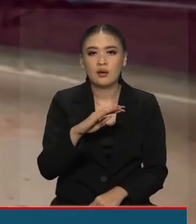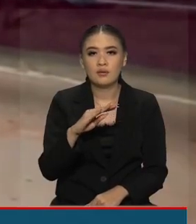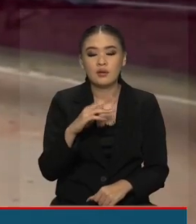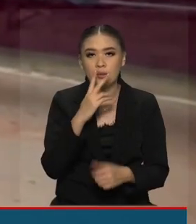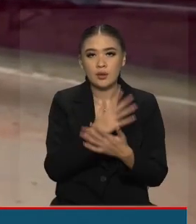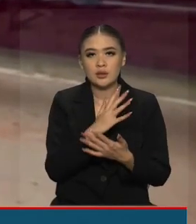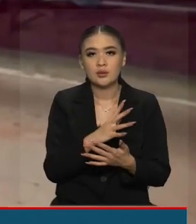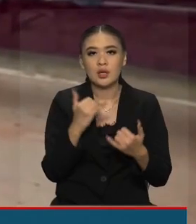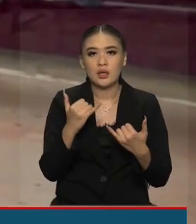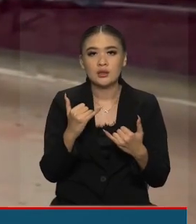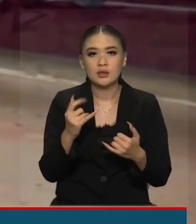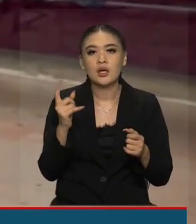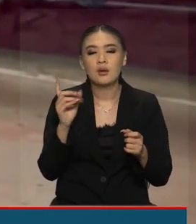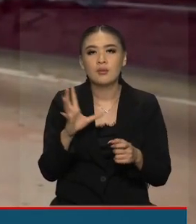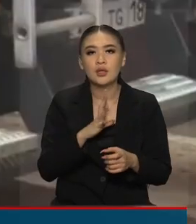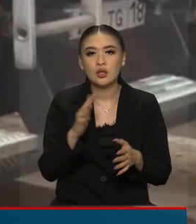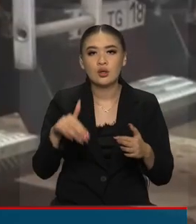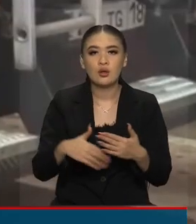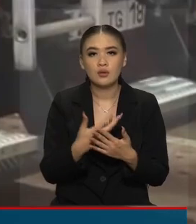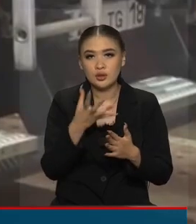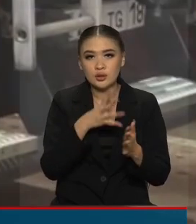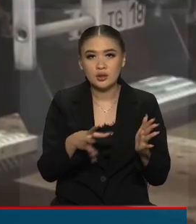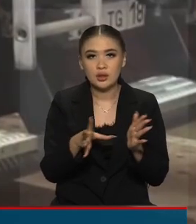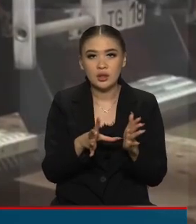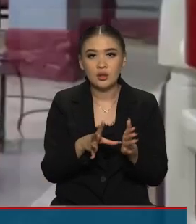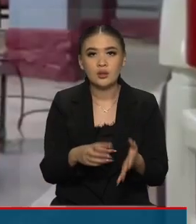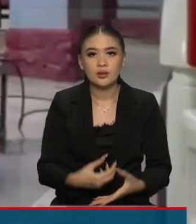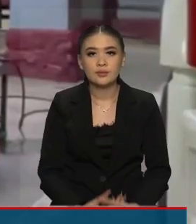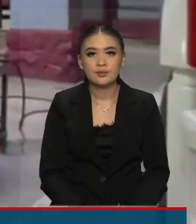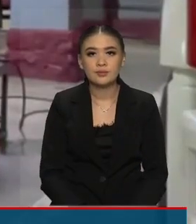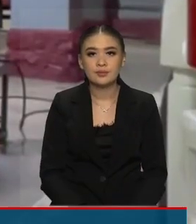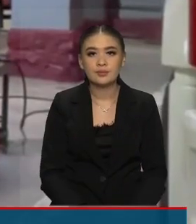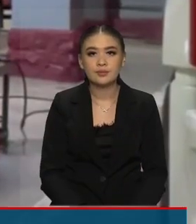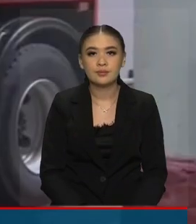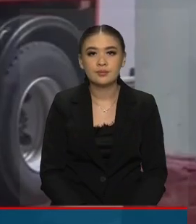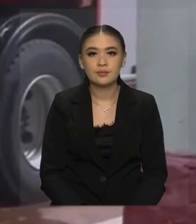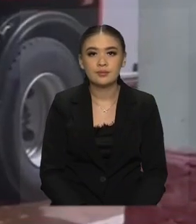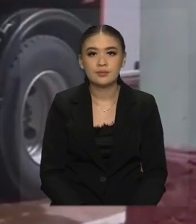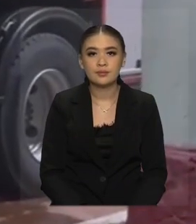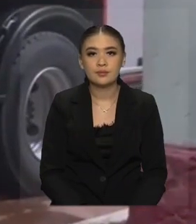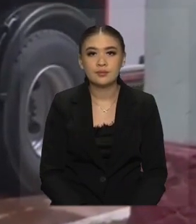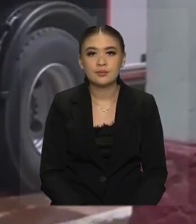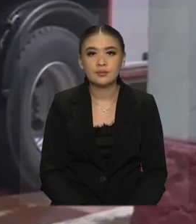Қазір тіптен заманауи технология қолданылады. Динара Ерболқызы, Жібек жолы, Семей.